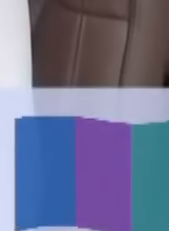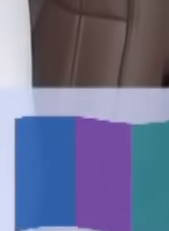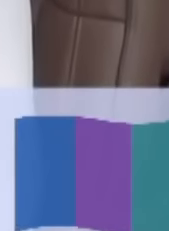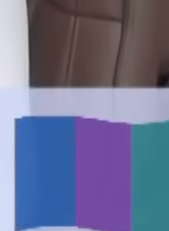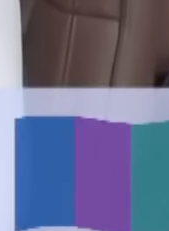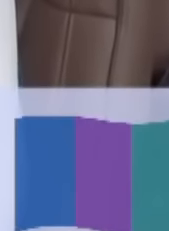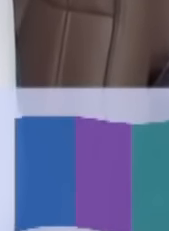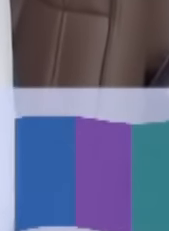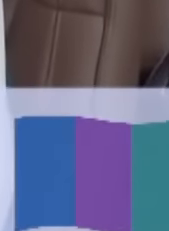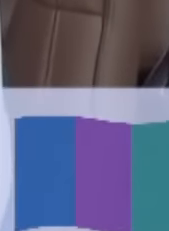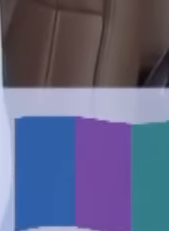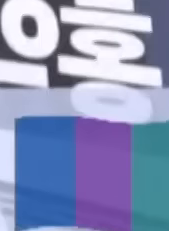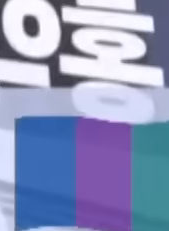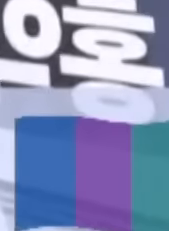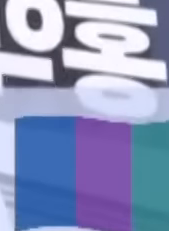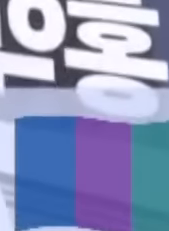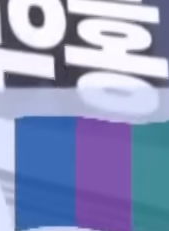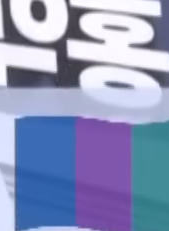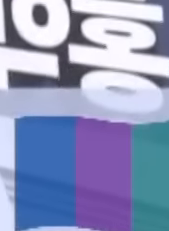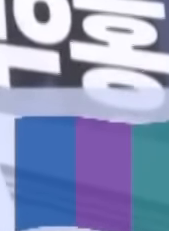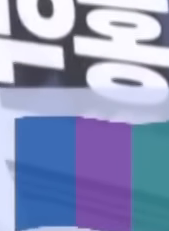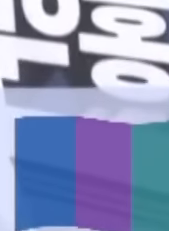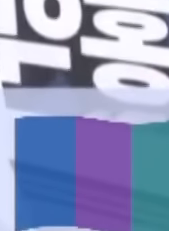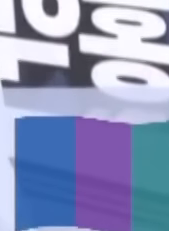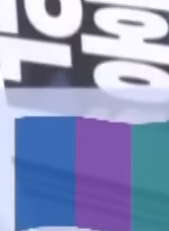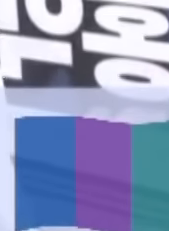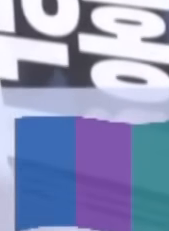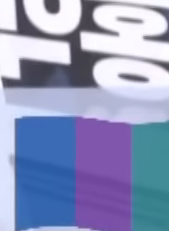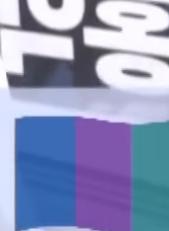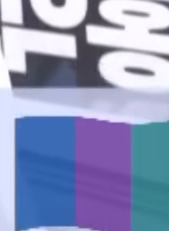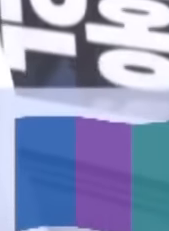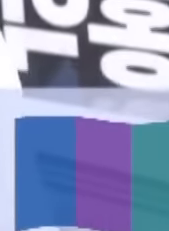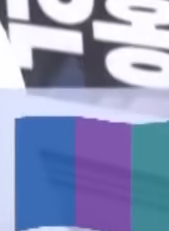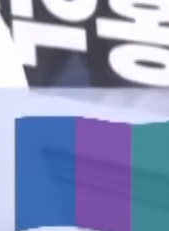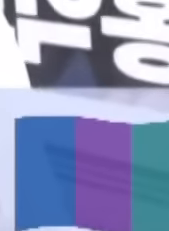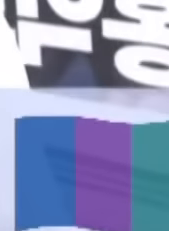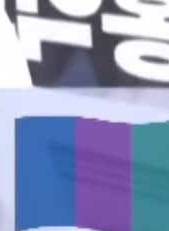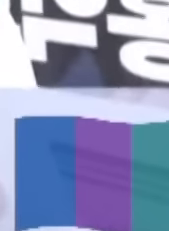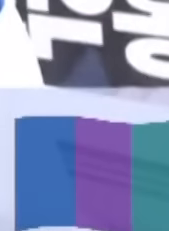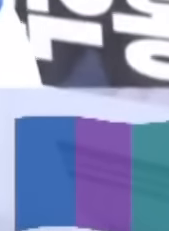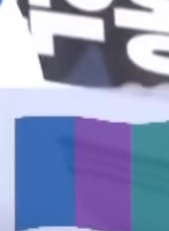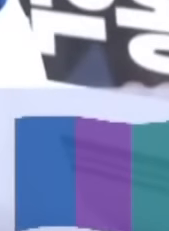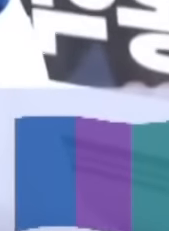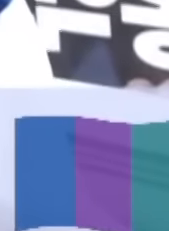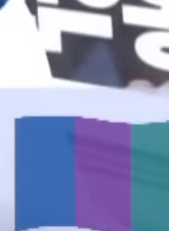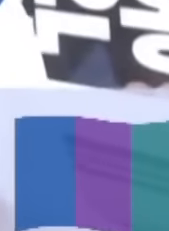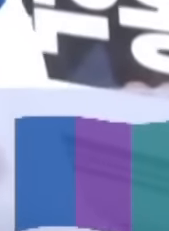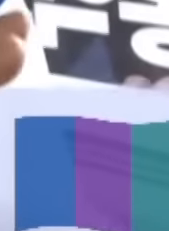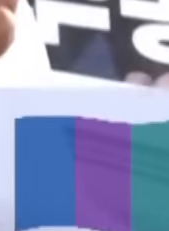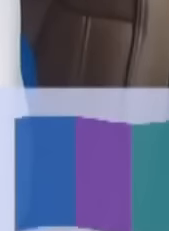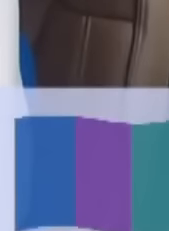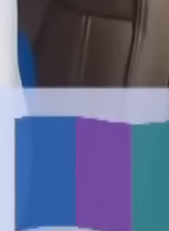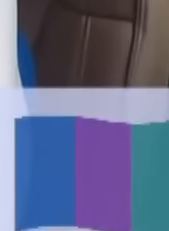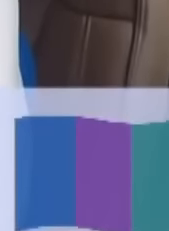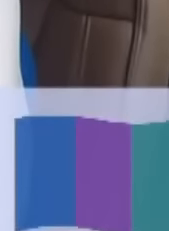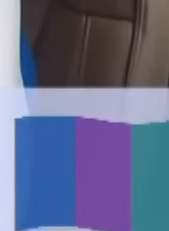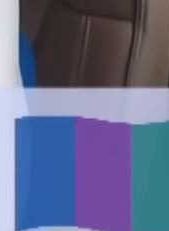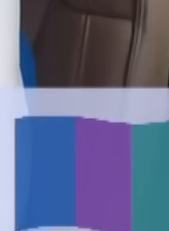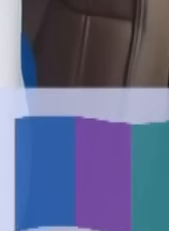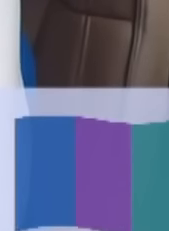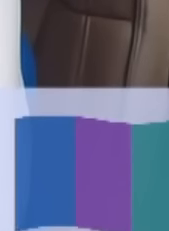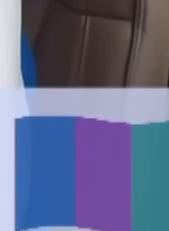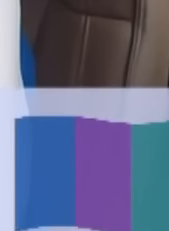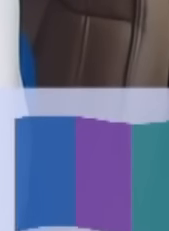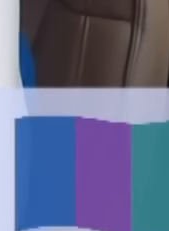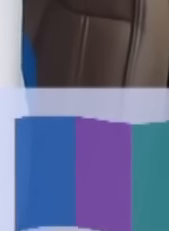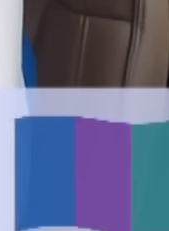상당히 예. 파급력이 세요. 대파의 문제가 아니라 대파로 상징되는 물가 관리 실패. 이게 이제